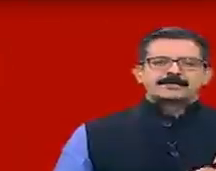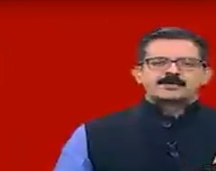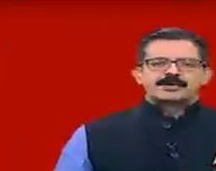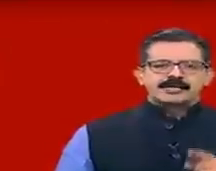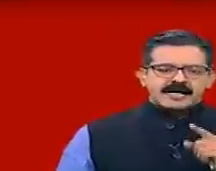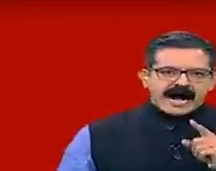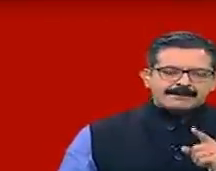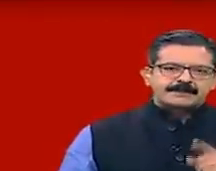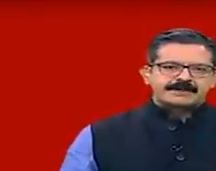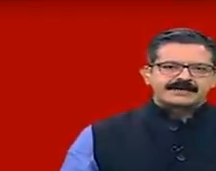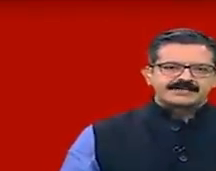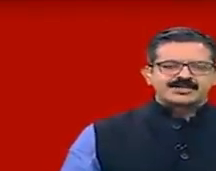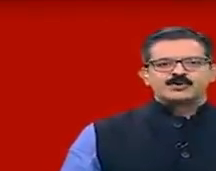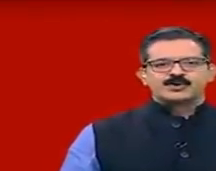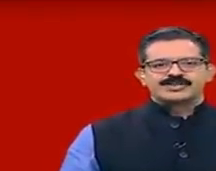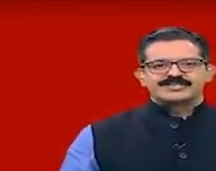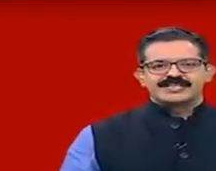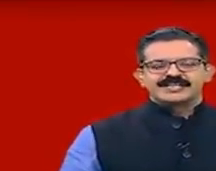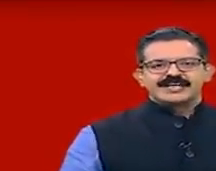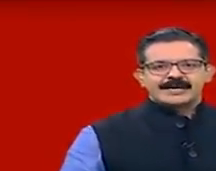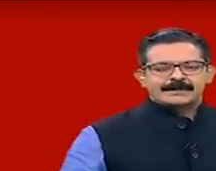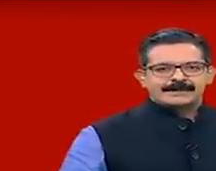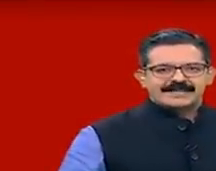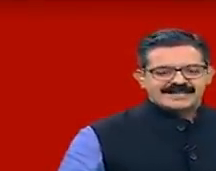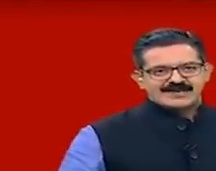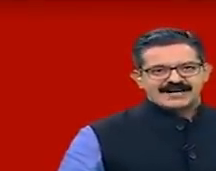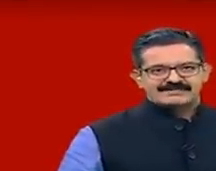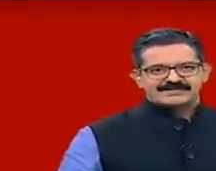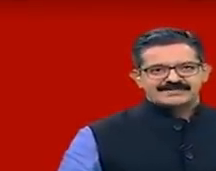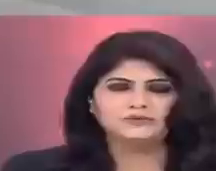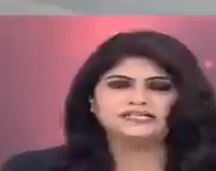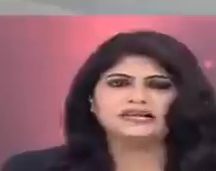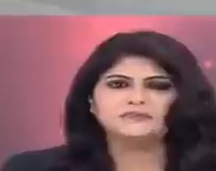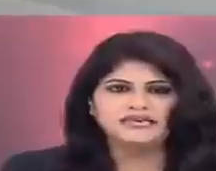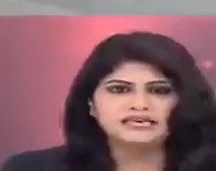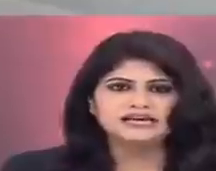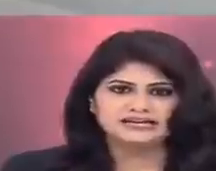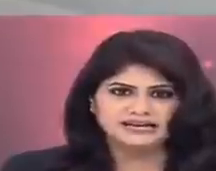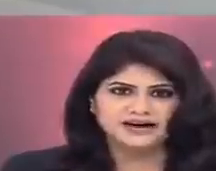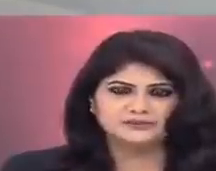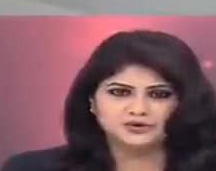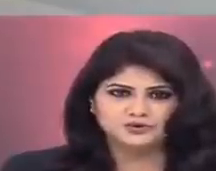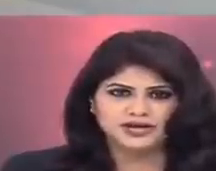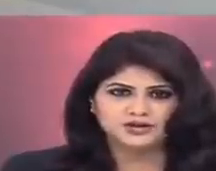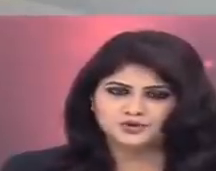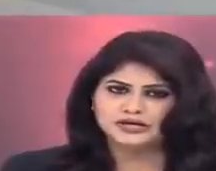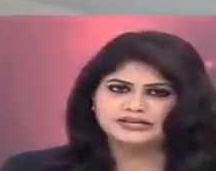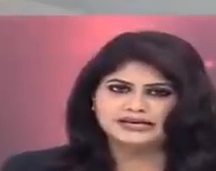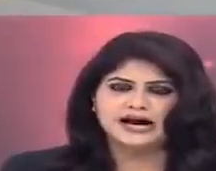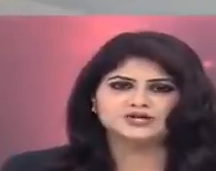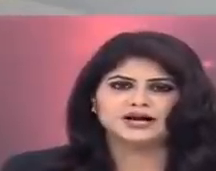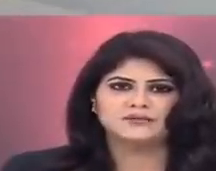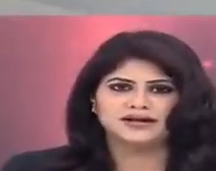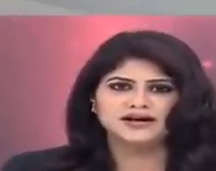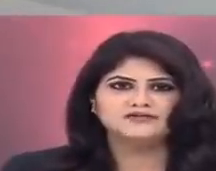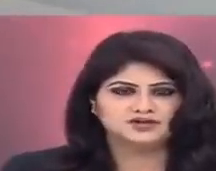कि हर खबर पर होगी आपकी पकड़ डाउनलोड कीजिए एबीपी लाइव है और एसाल्टिंग की खंडेलवाल मौजूद है शुरू